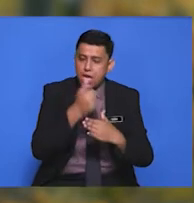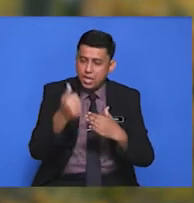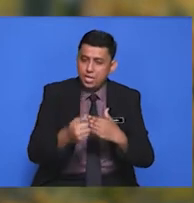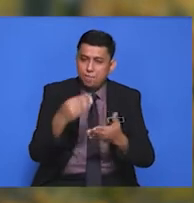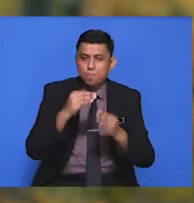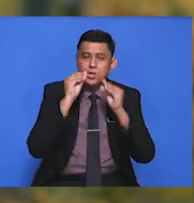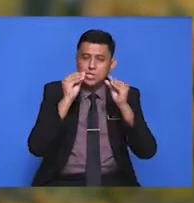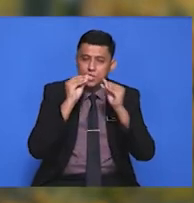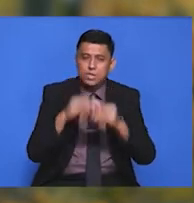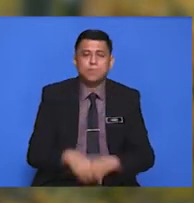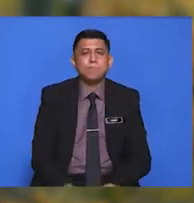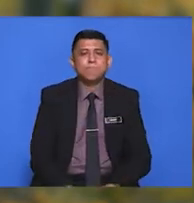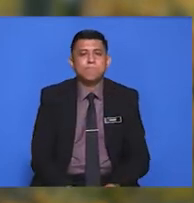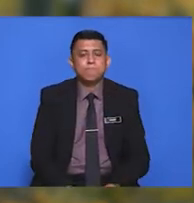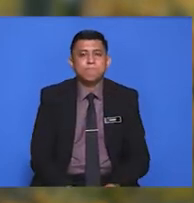pembelajaran.